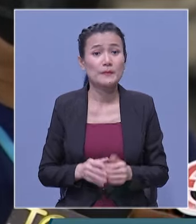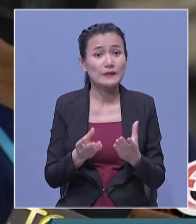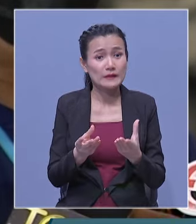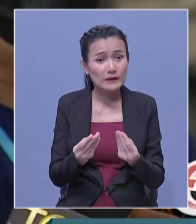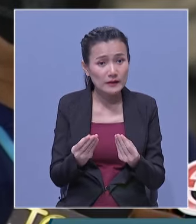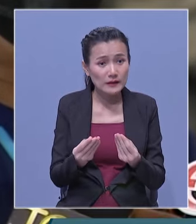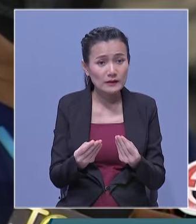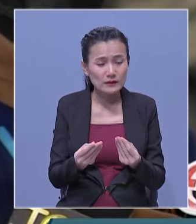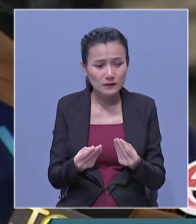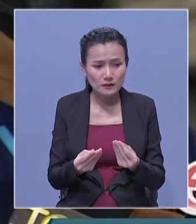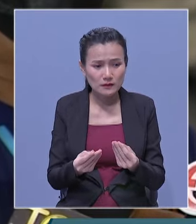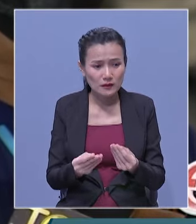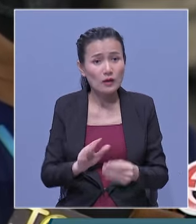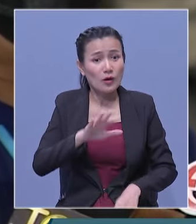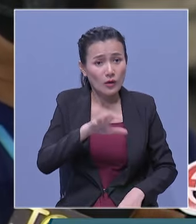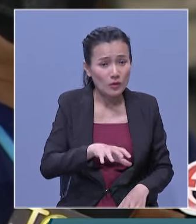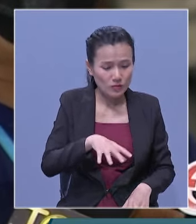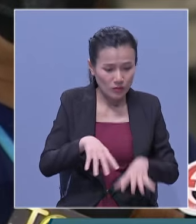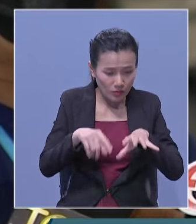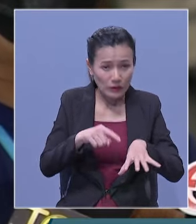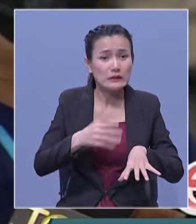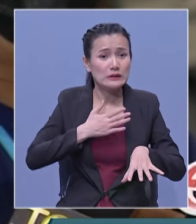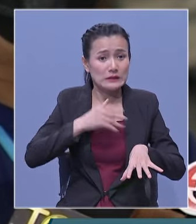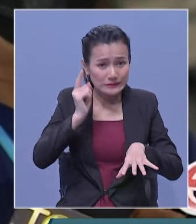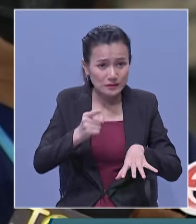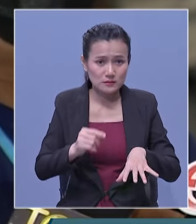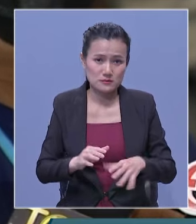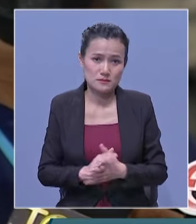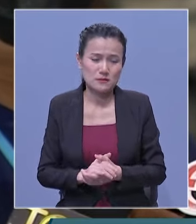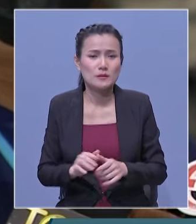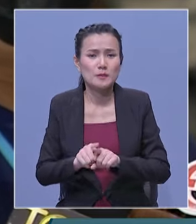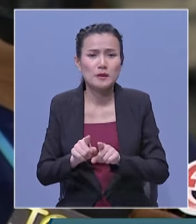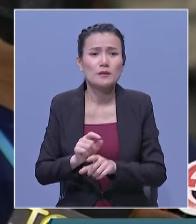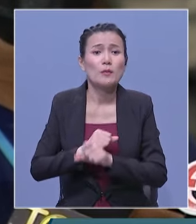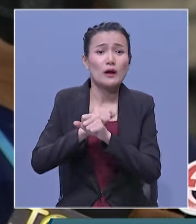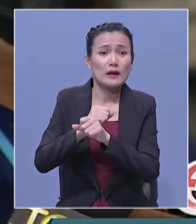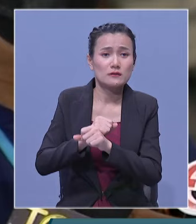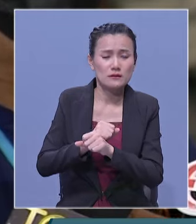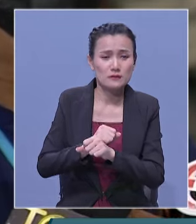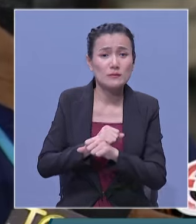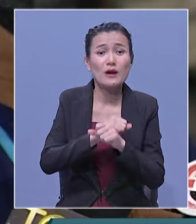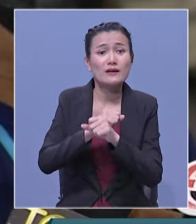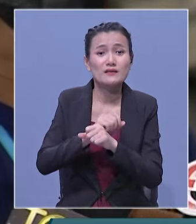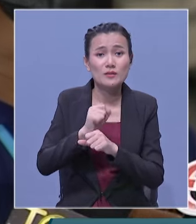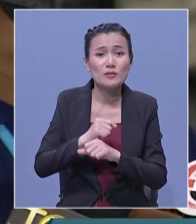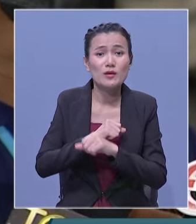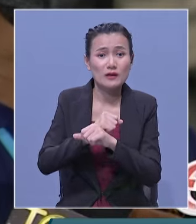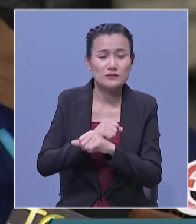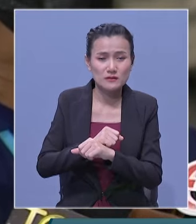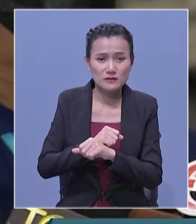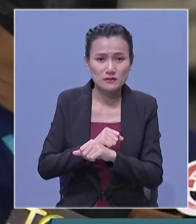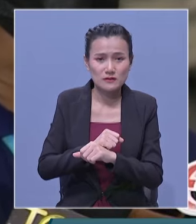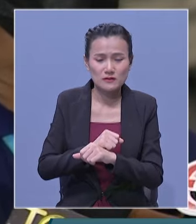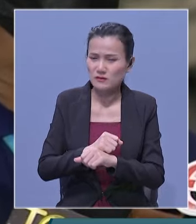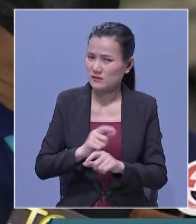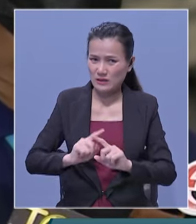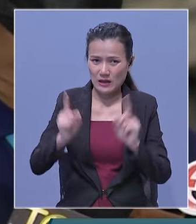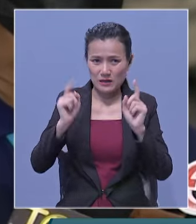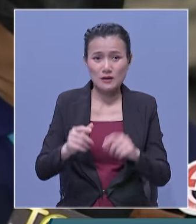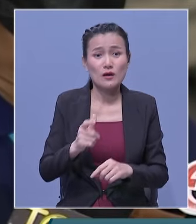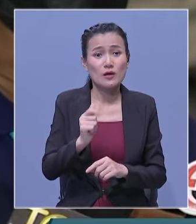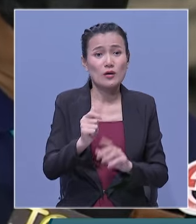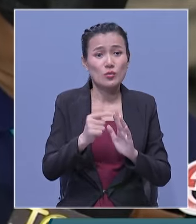นไม่มีแนวกันชนหรอกครับไอ้คำว่าแนวกันชนก็คือแนวหลอกลวงหรือเปล่านะครับต้องพูดชัดเจนว่าอุทยานแห่งชา